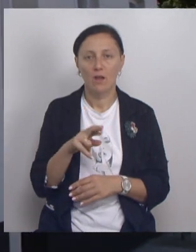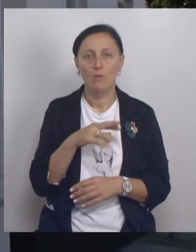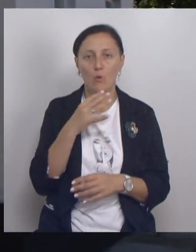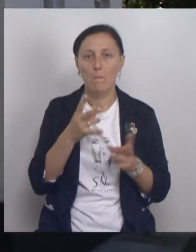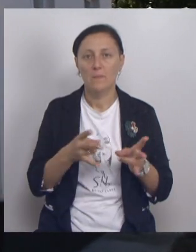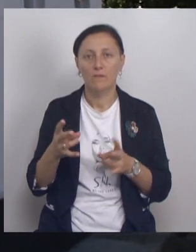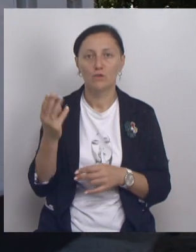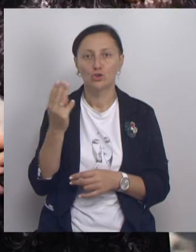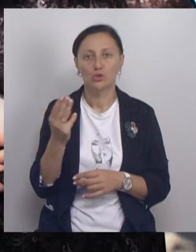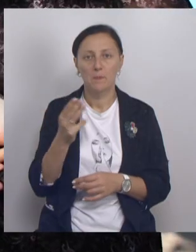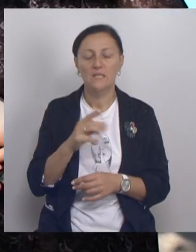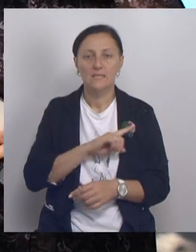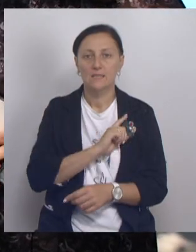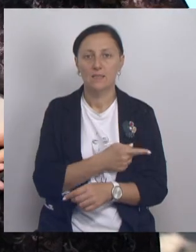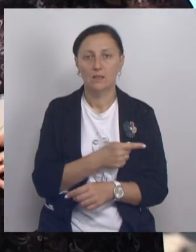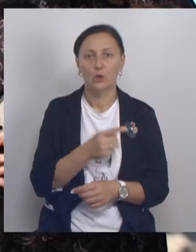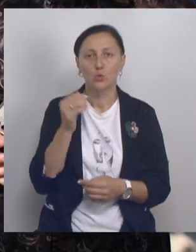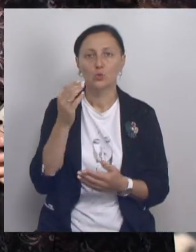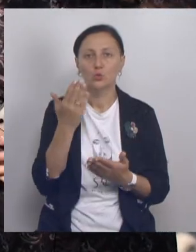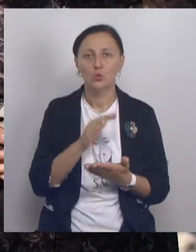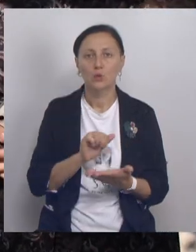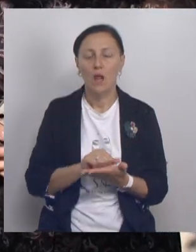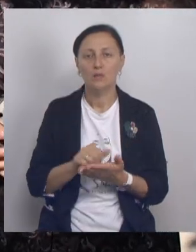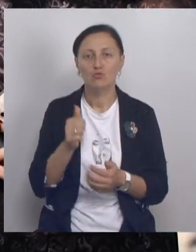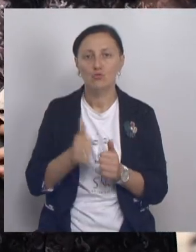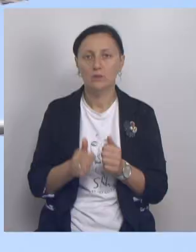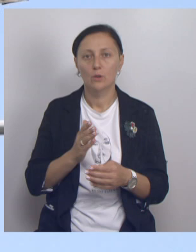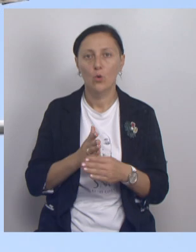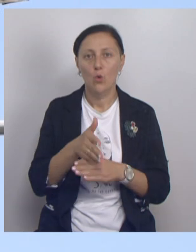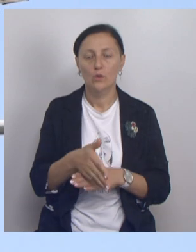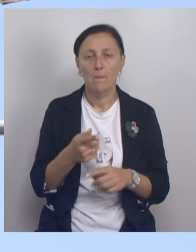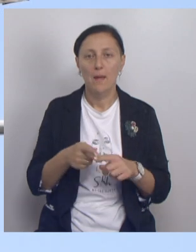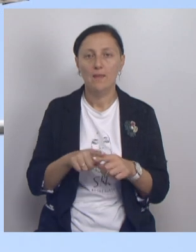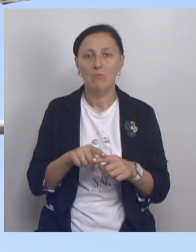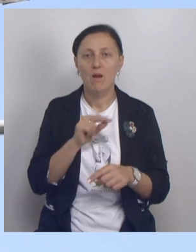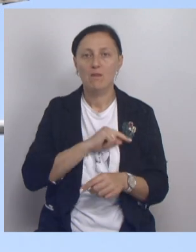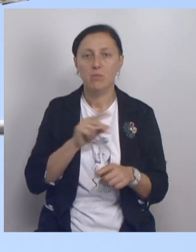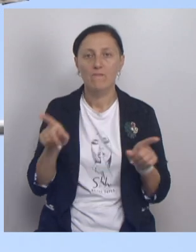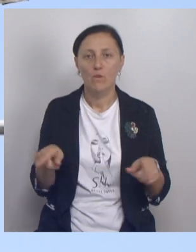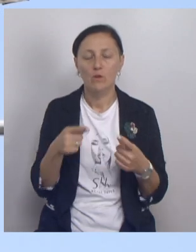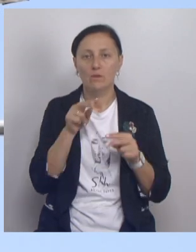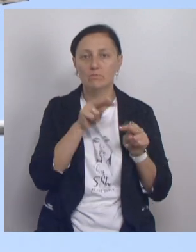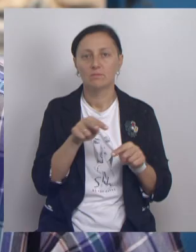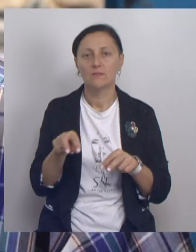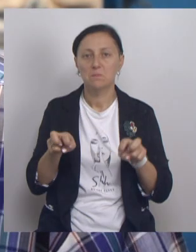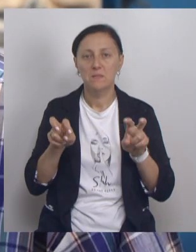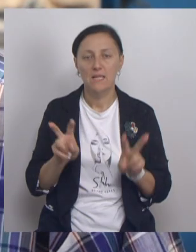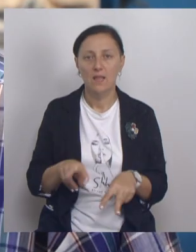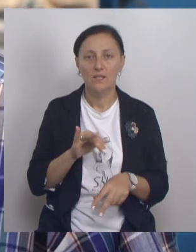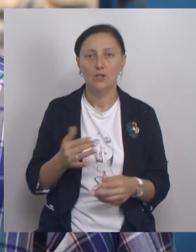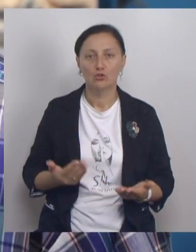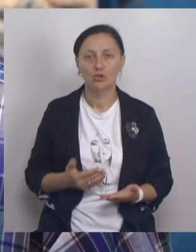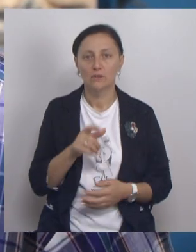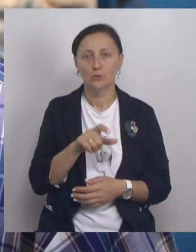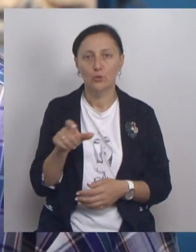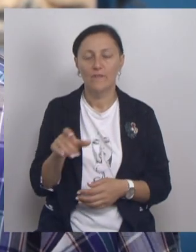пострадали в Шебекино сильнее всего, журналисты – частые гости. Поэтому работы по восстановлению идут не только под контролем специалистов и самих жильцов, но и